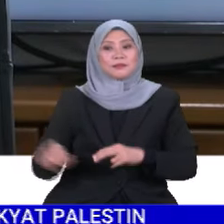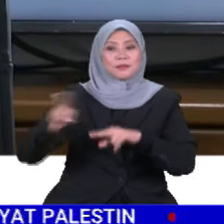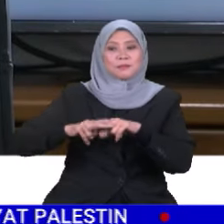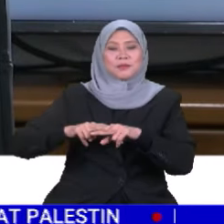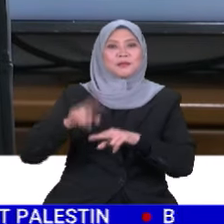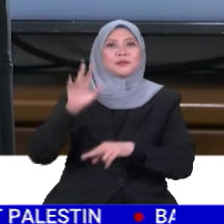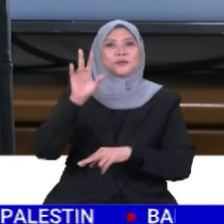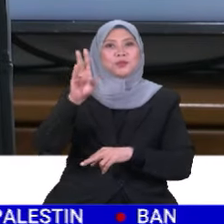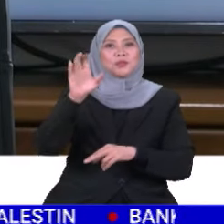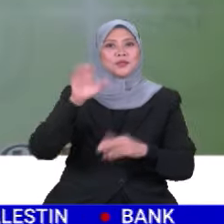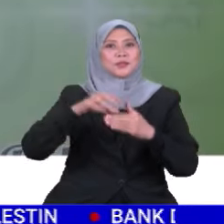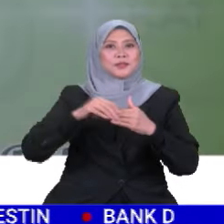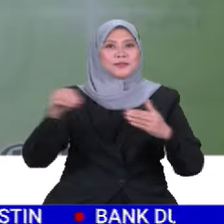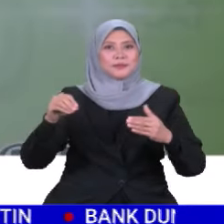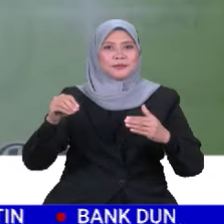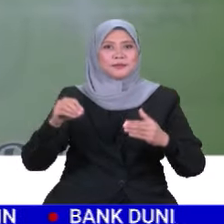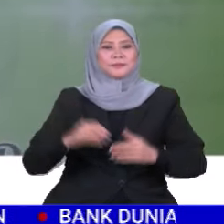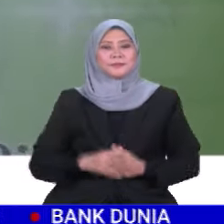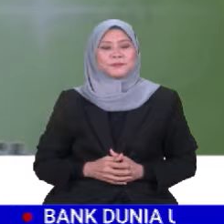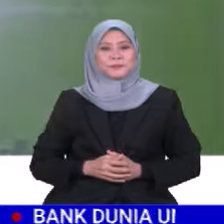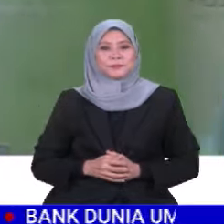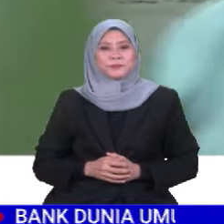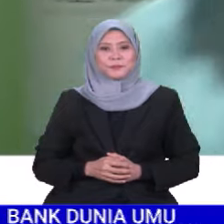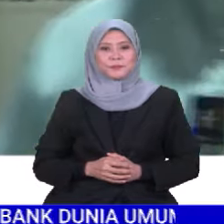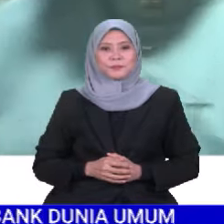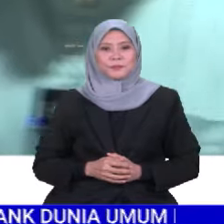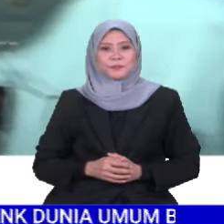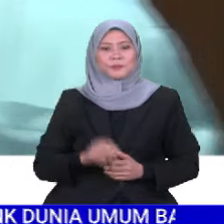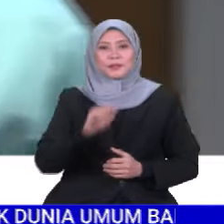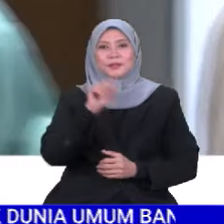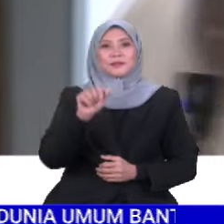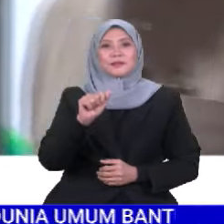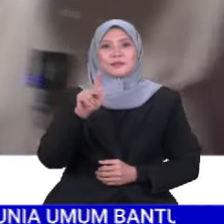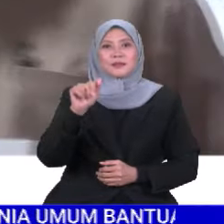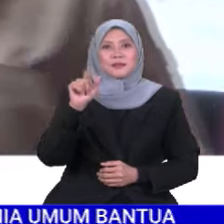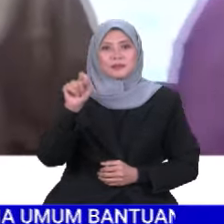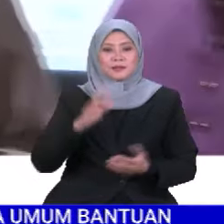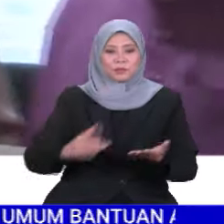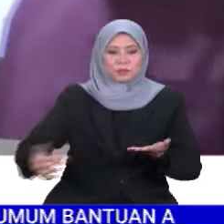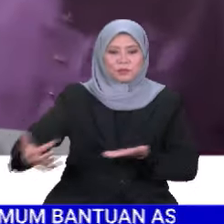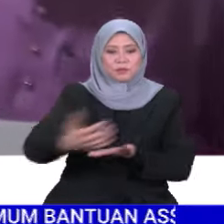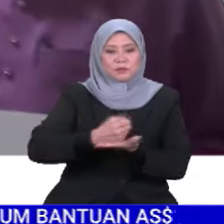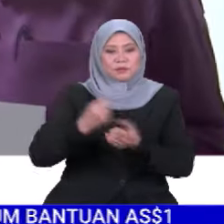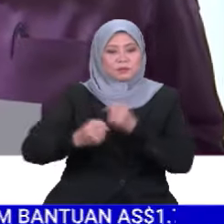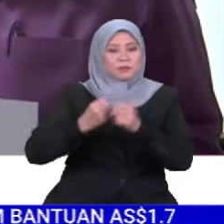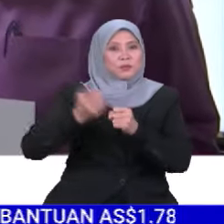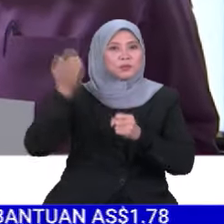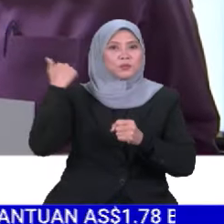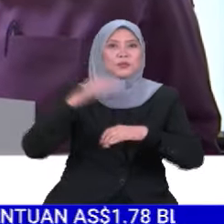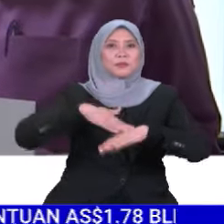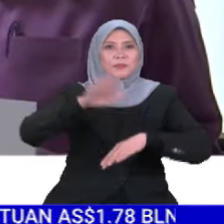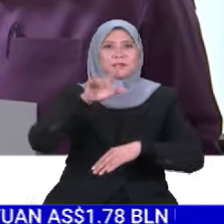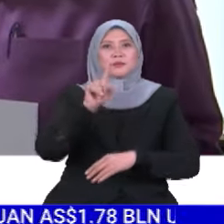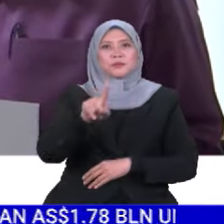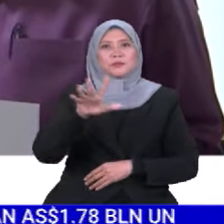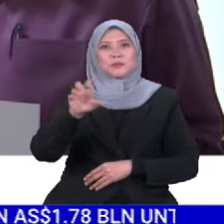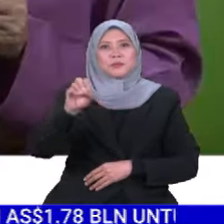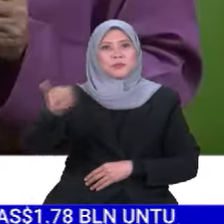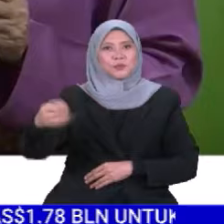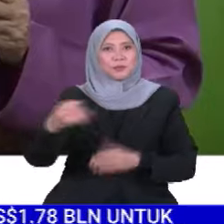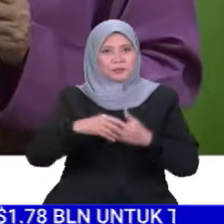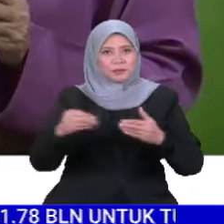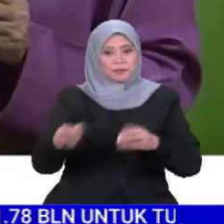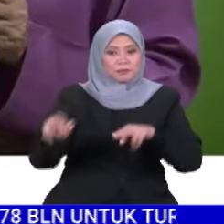sebanyak RM700. Mengenai zakat pula, kutipan tahun lalu berjumlah lebih